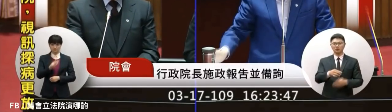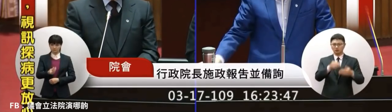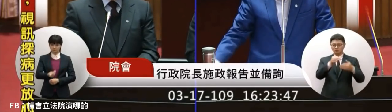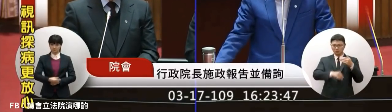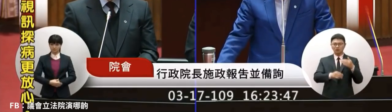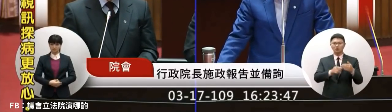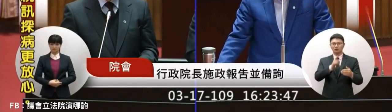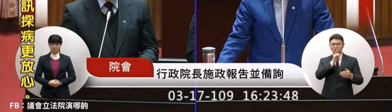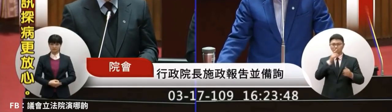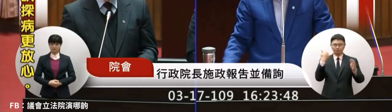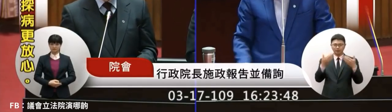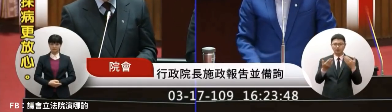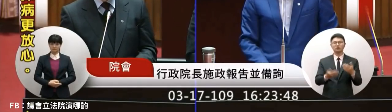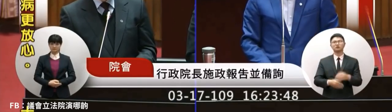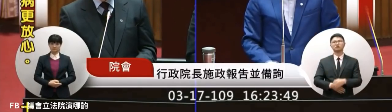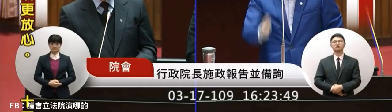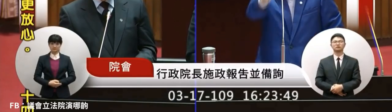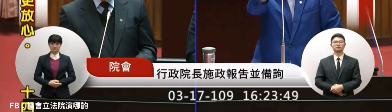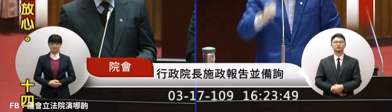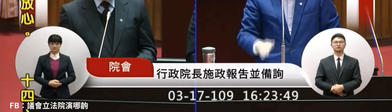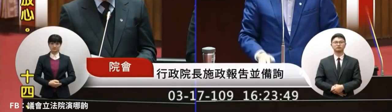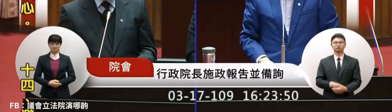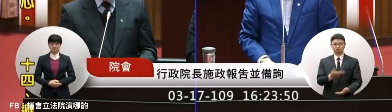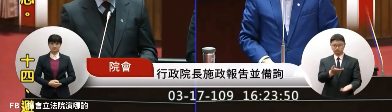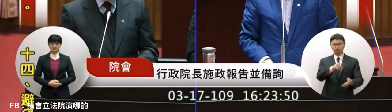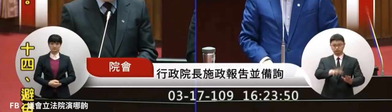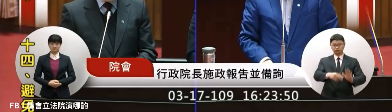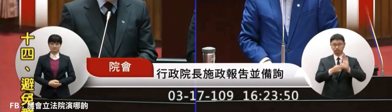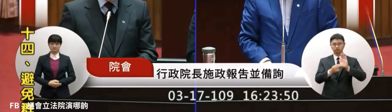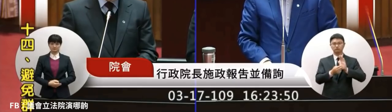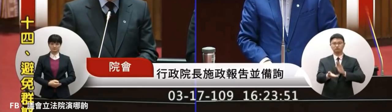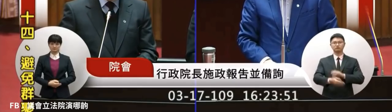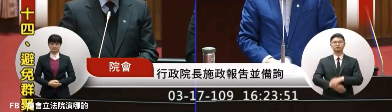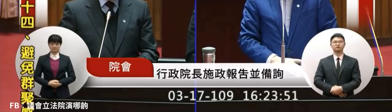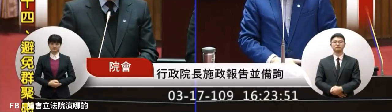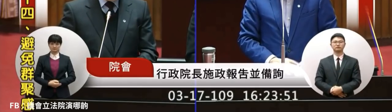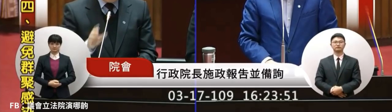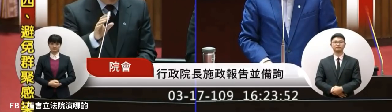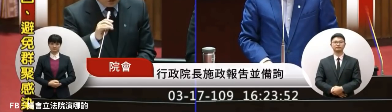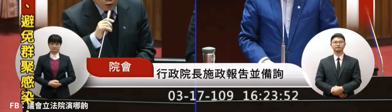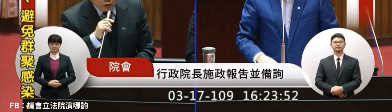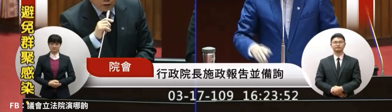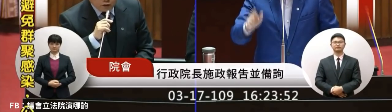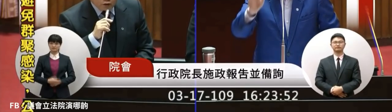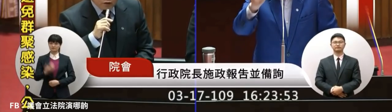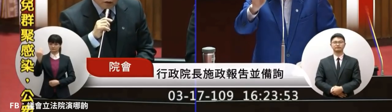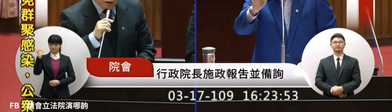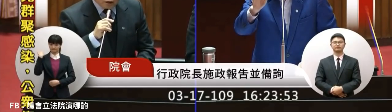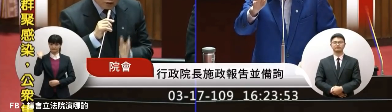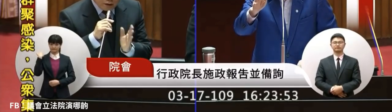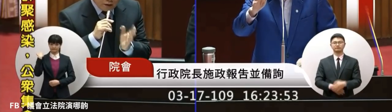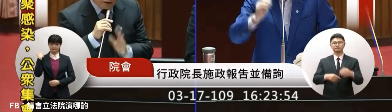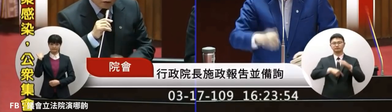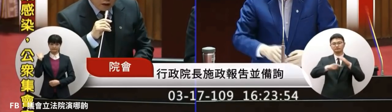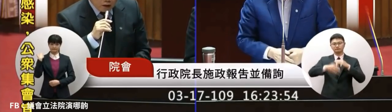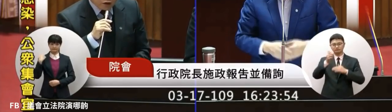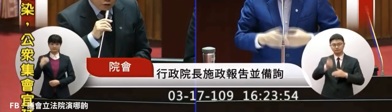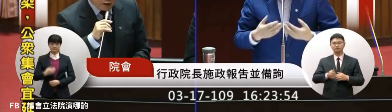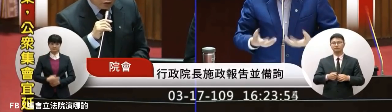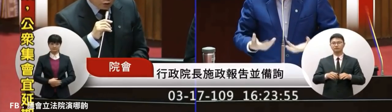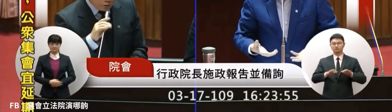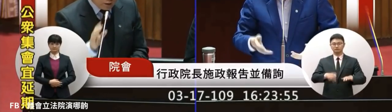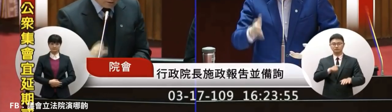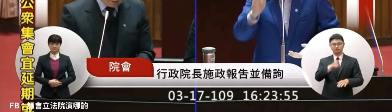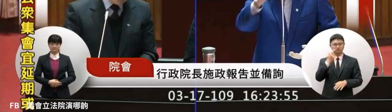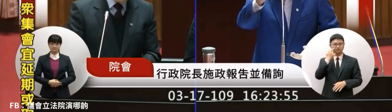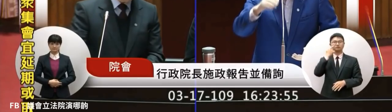思给我讲清楚，你讲 那个过去也是都是 院长很显然 二十